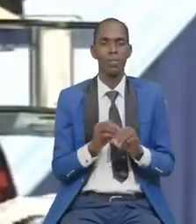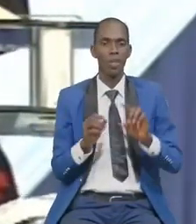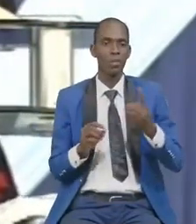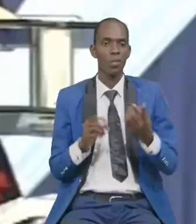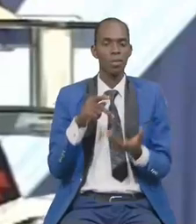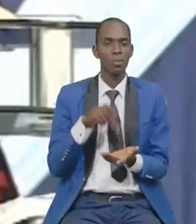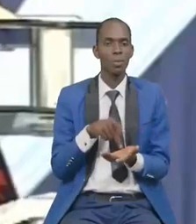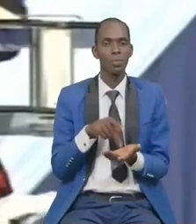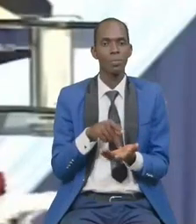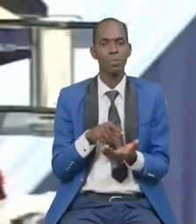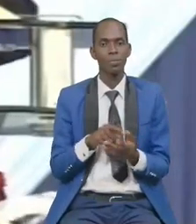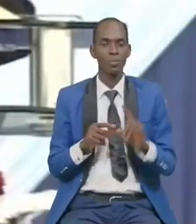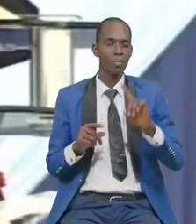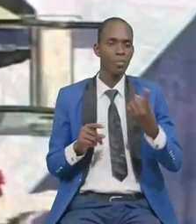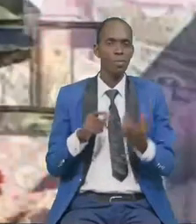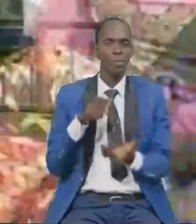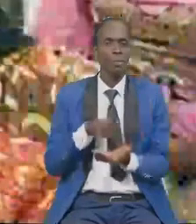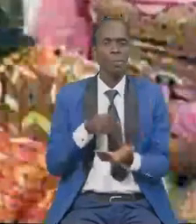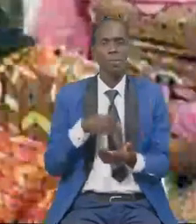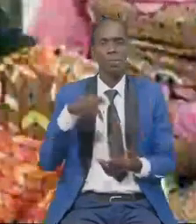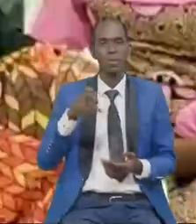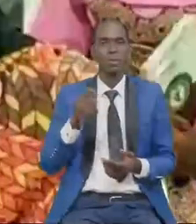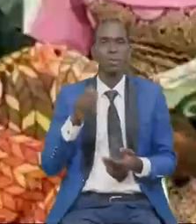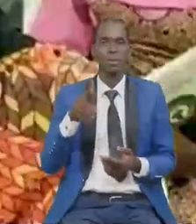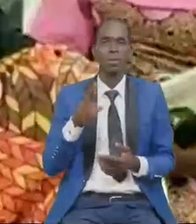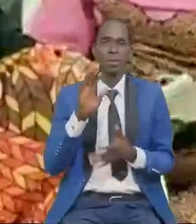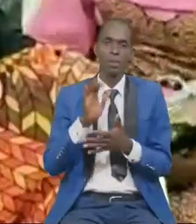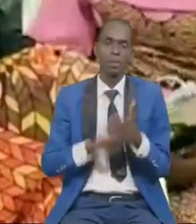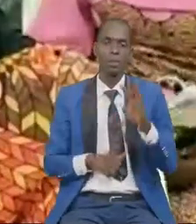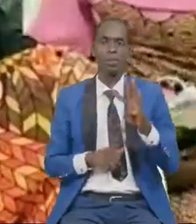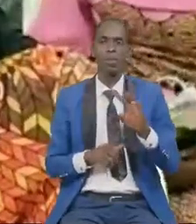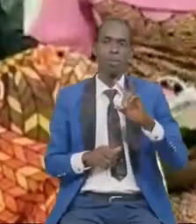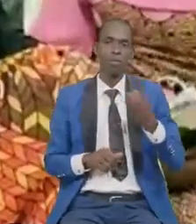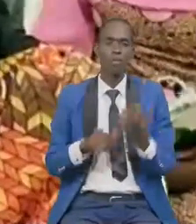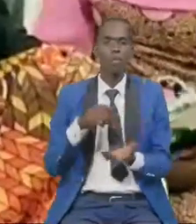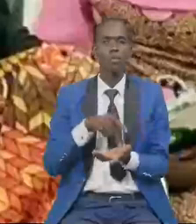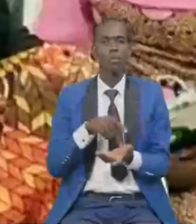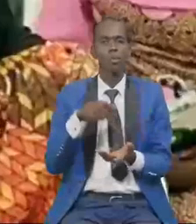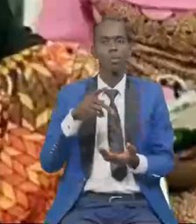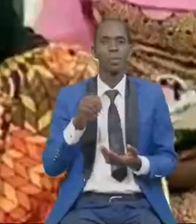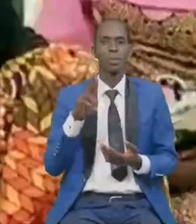au chapitre 4. 1 Pierre 4,